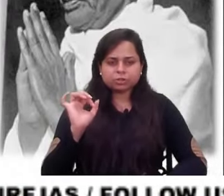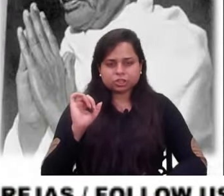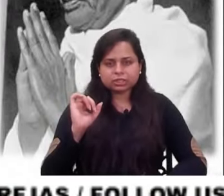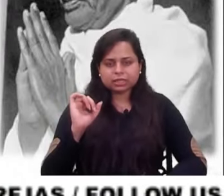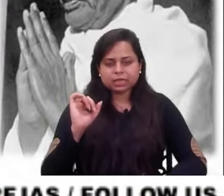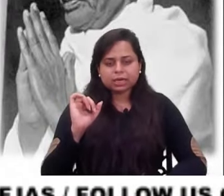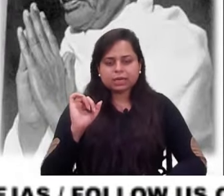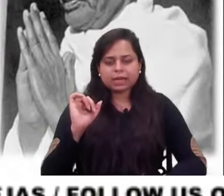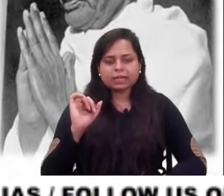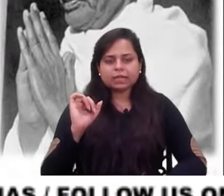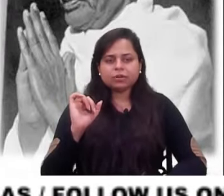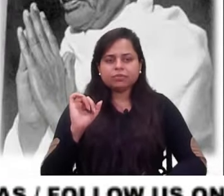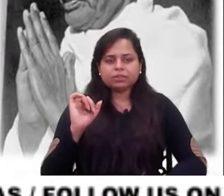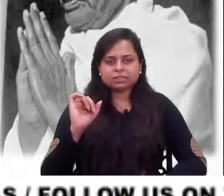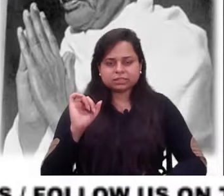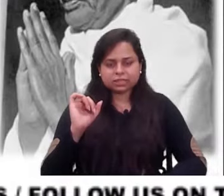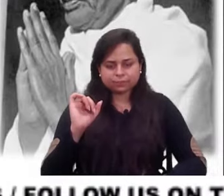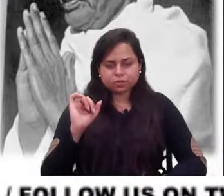लैंग्वेज